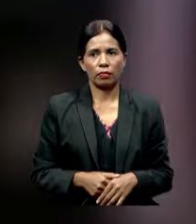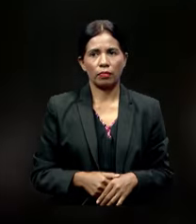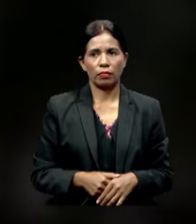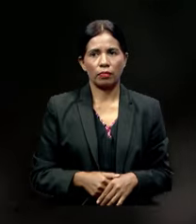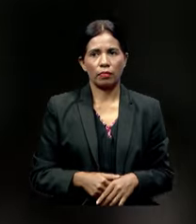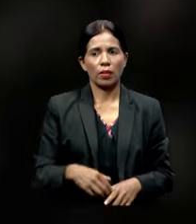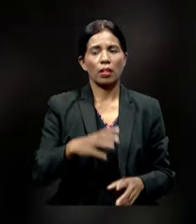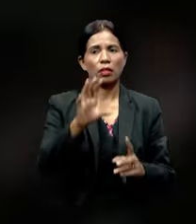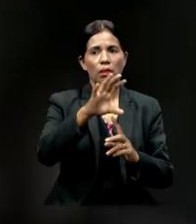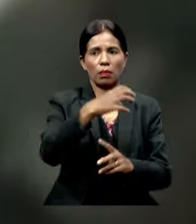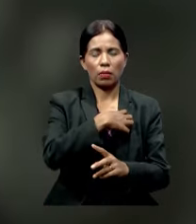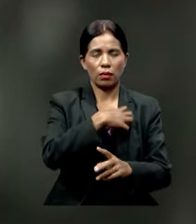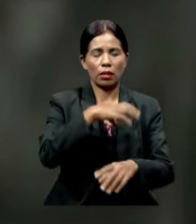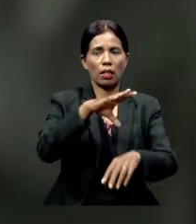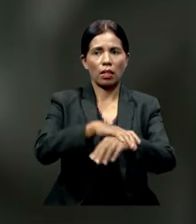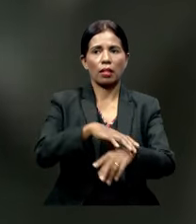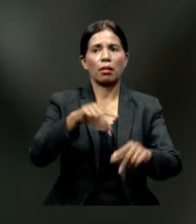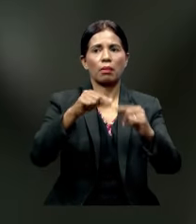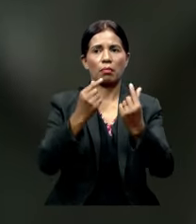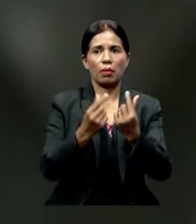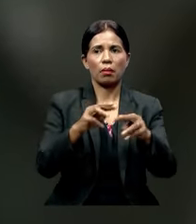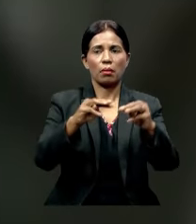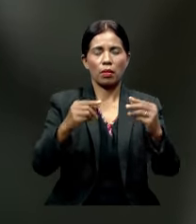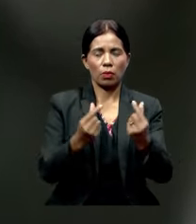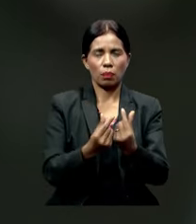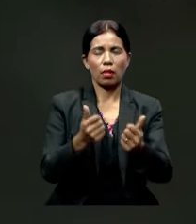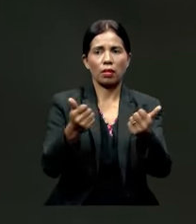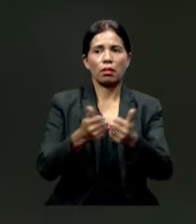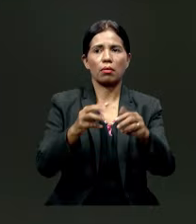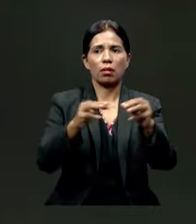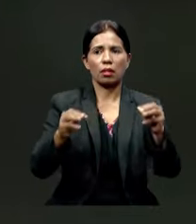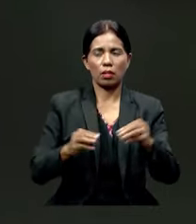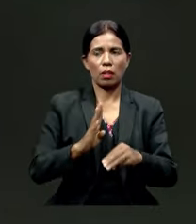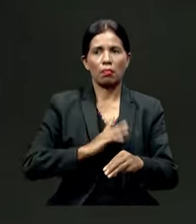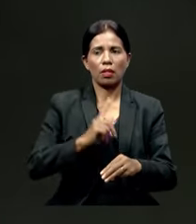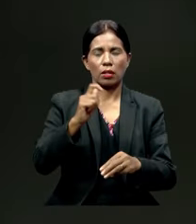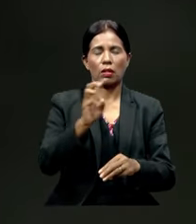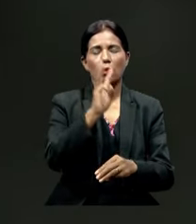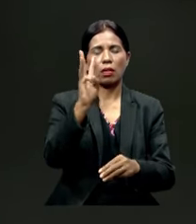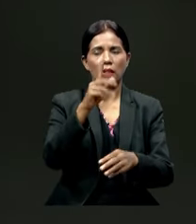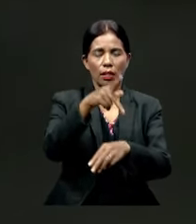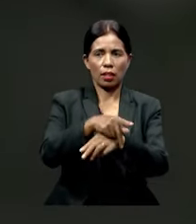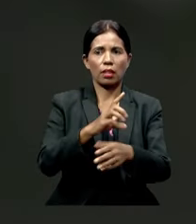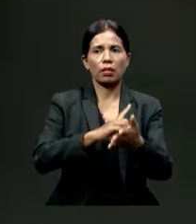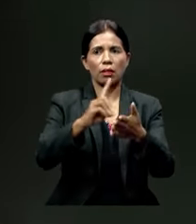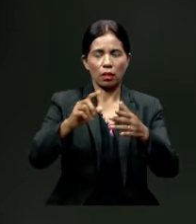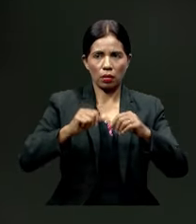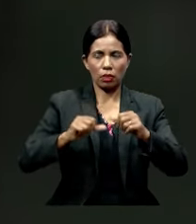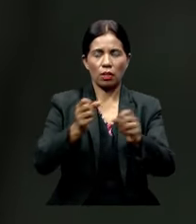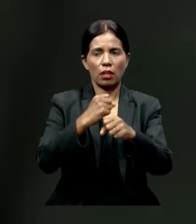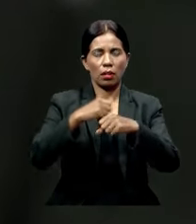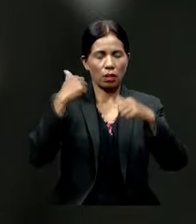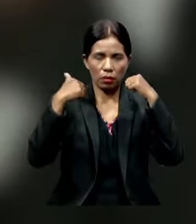Komando Pentel Munisipi Dili captura membru Grupo Arte Marsies Nenghat iha area Beto kuarta kalan semana ne tamba kontinua halau